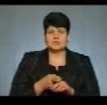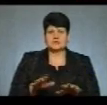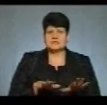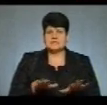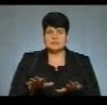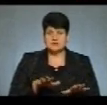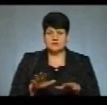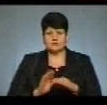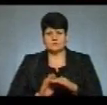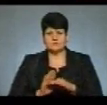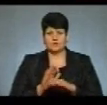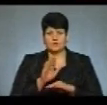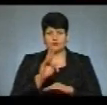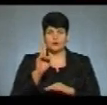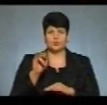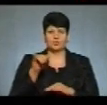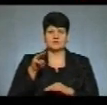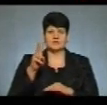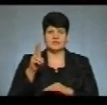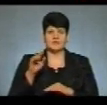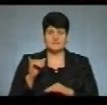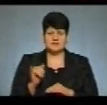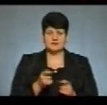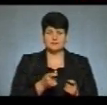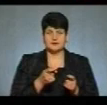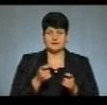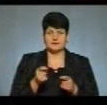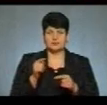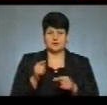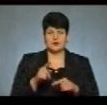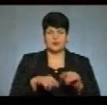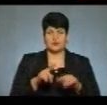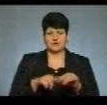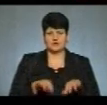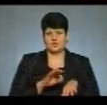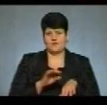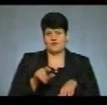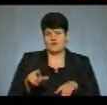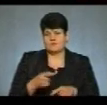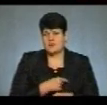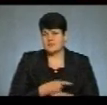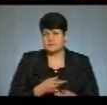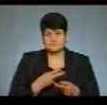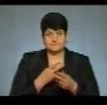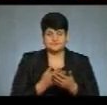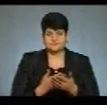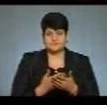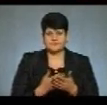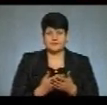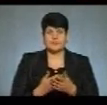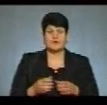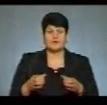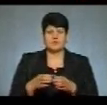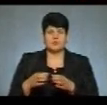у Кутківцях у Тернополі. Медиків до місця виклику довезли родичі хворого. Громади сіл Ростоки Кременецького